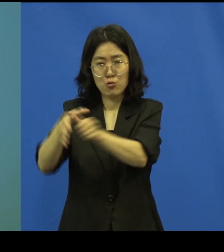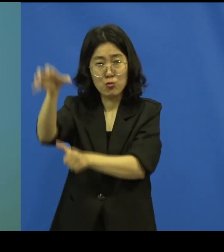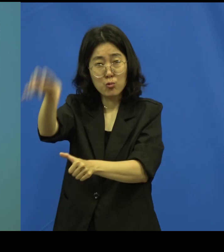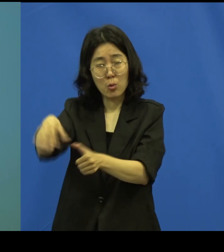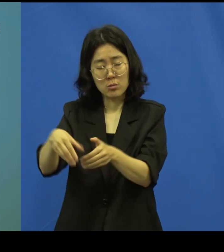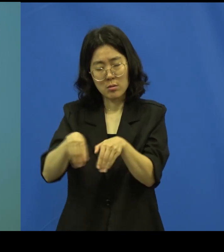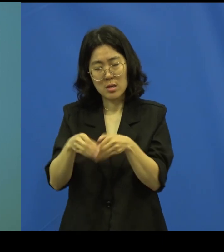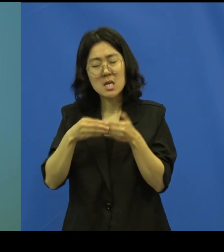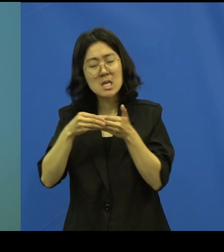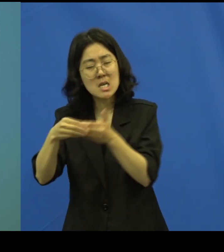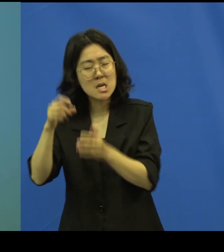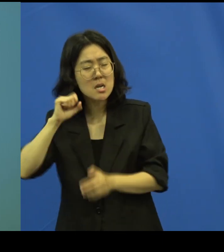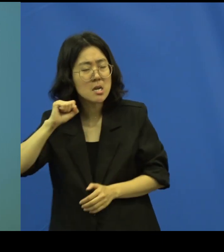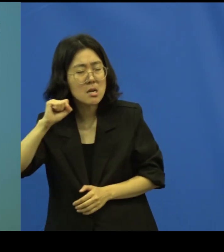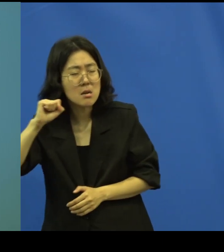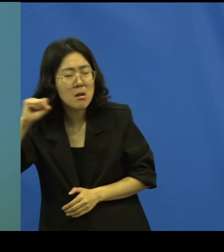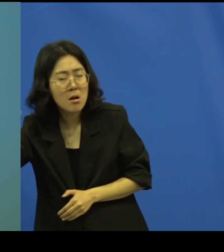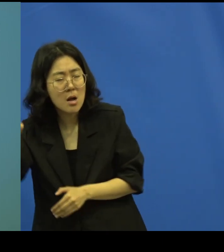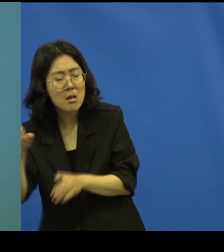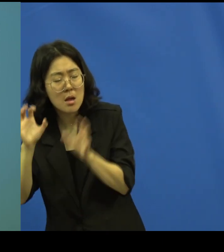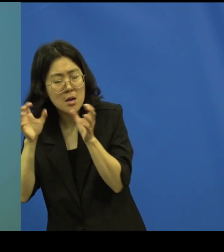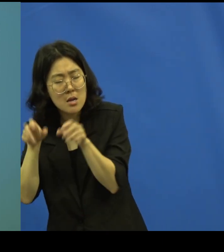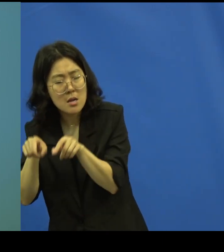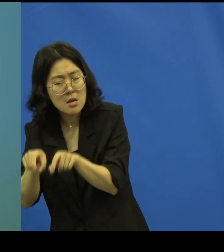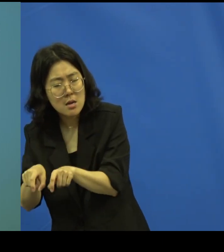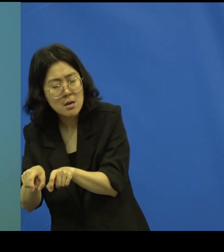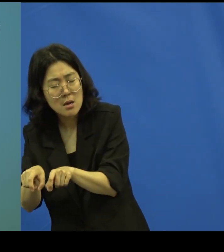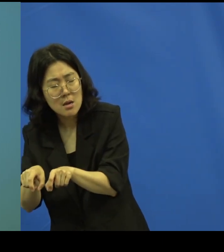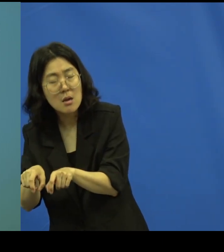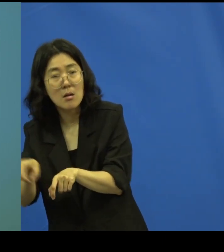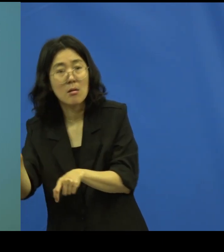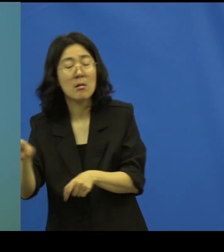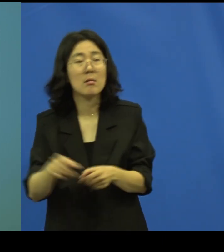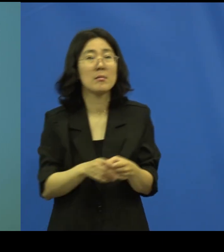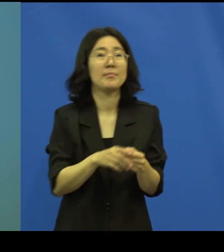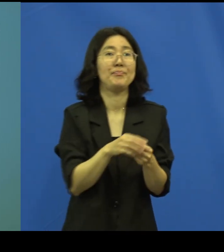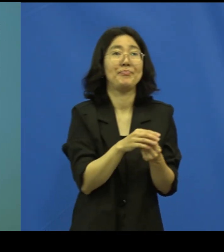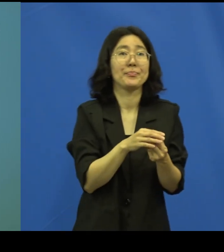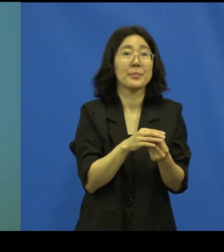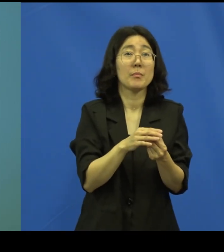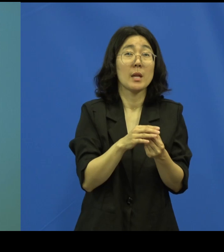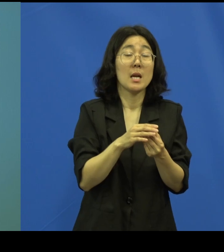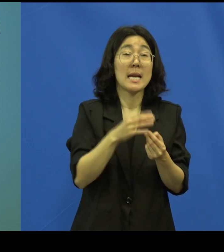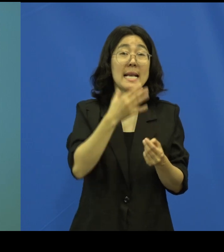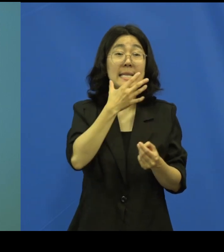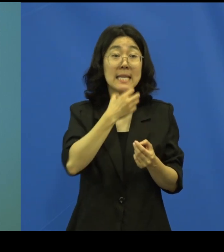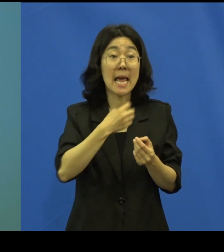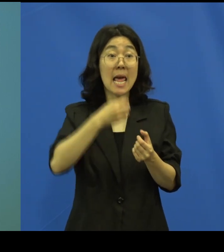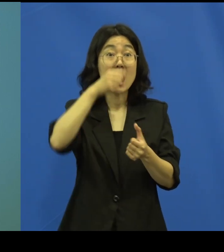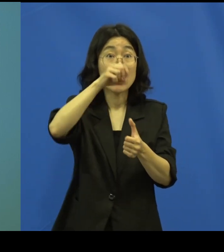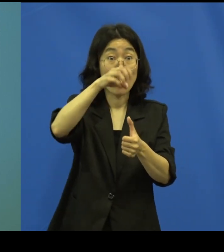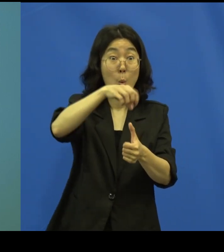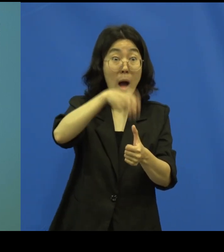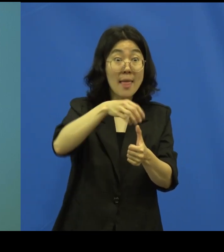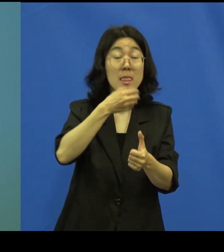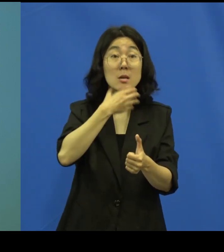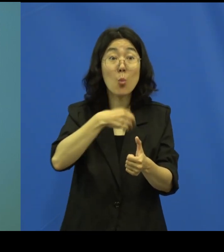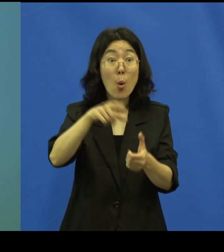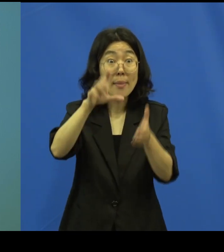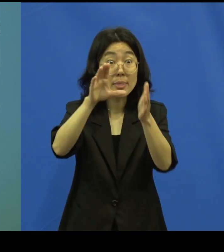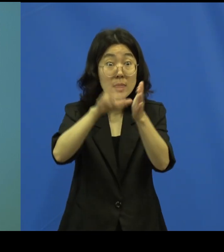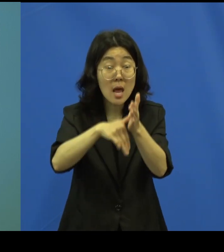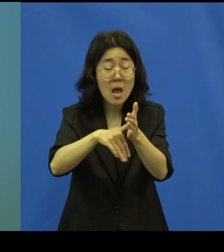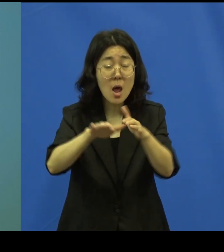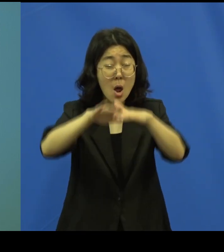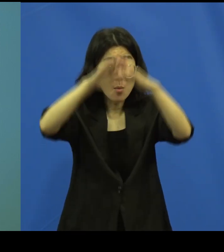양에 이르기까지, 그리고 신약의 세례 요한의 보라 세상죄를 지고 하는 하나님의 어린 양이로다라고